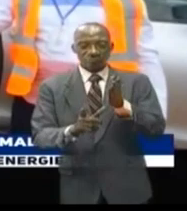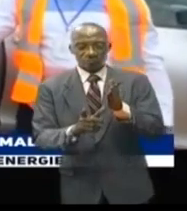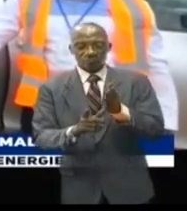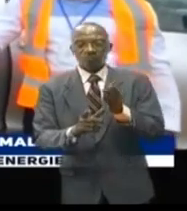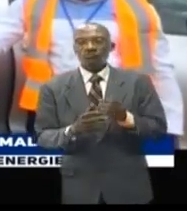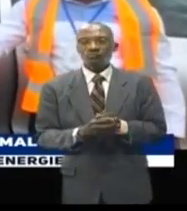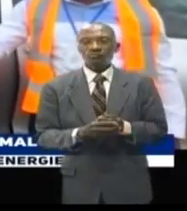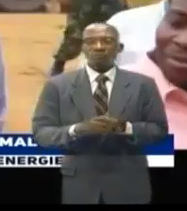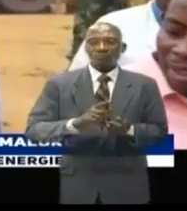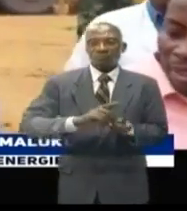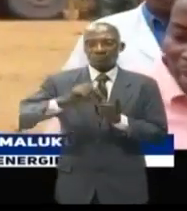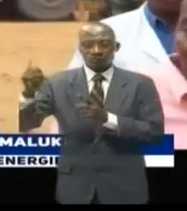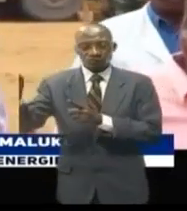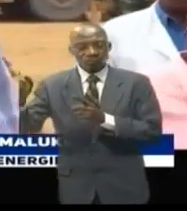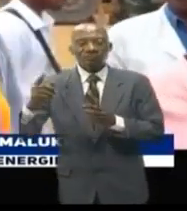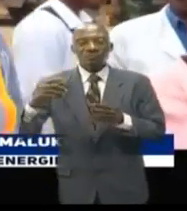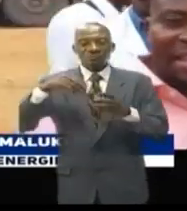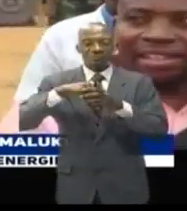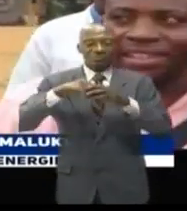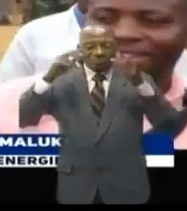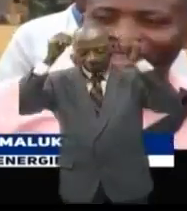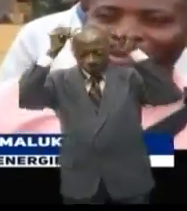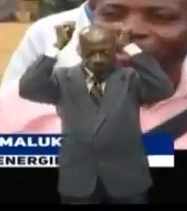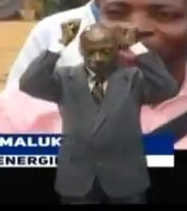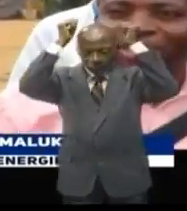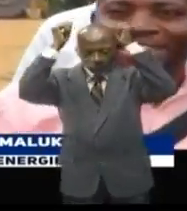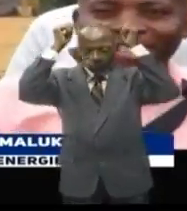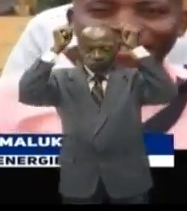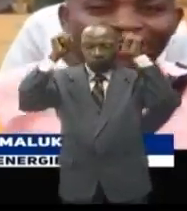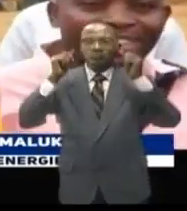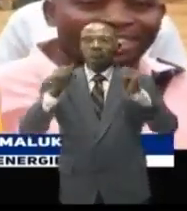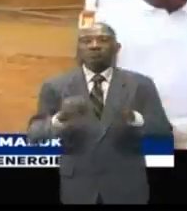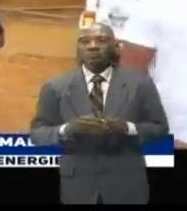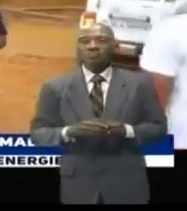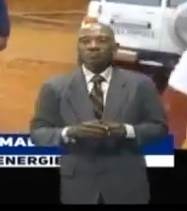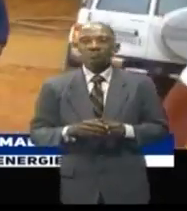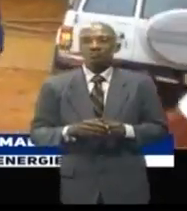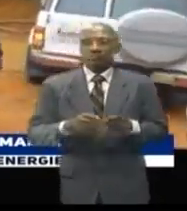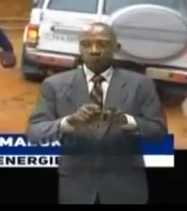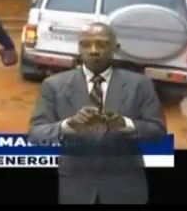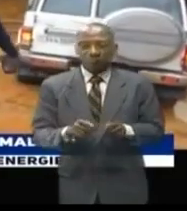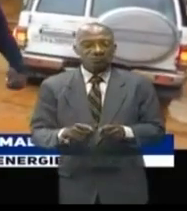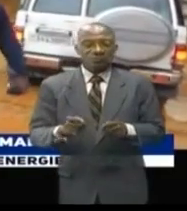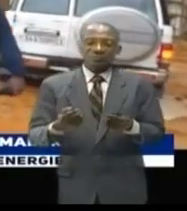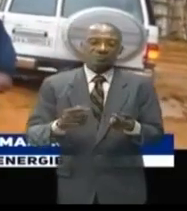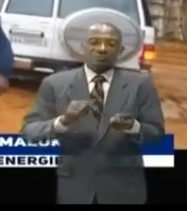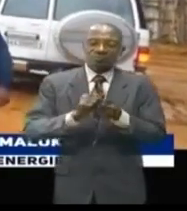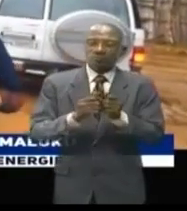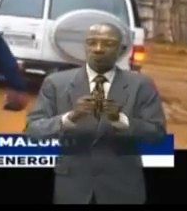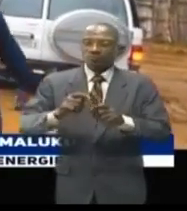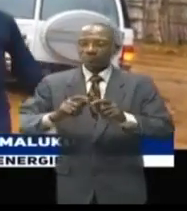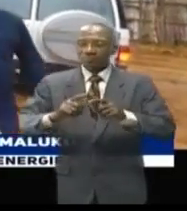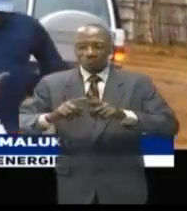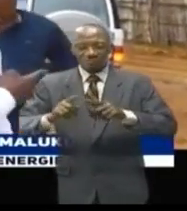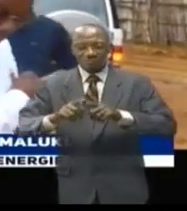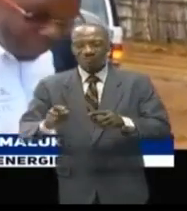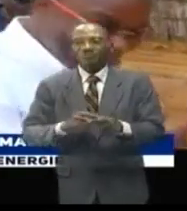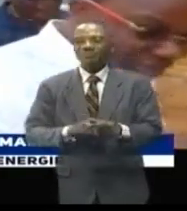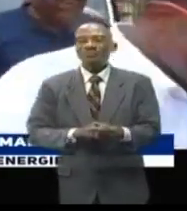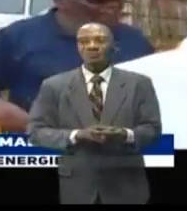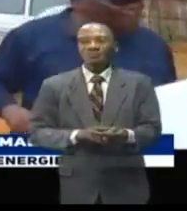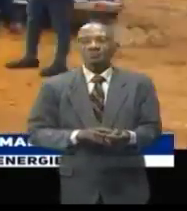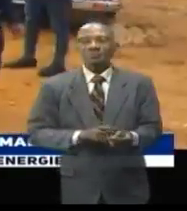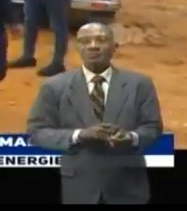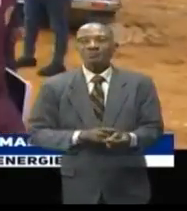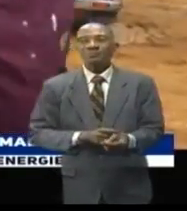et fonctionnement de la carrière de maloukou ainsi que de la fête du conflit foncier opposant la Régie des USA à l'entreprise